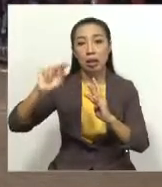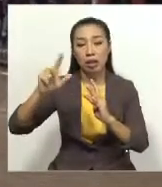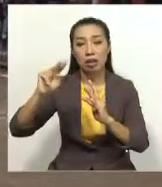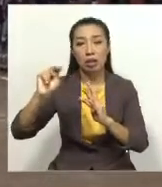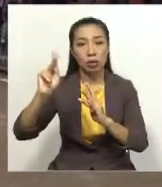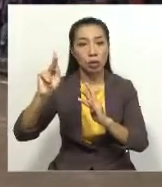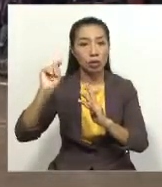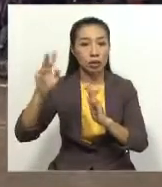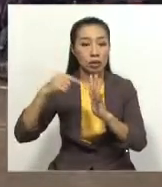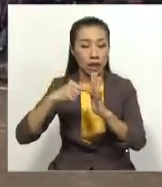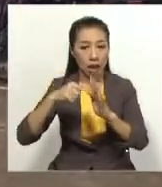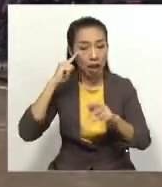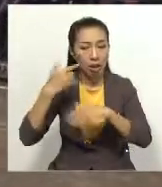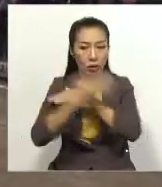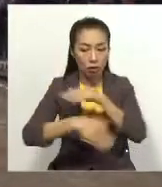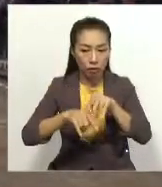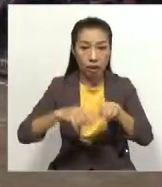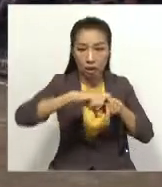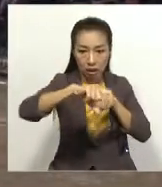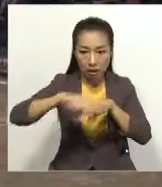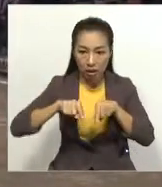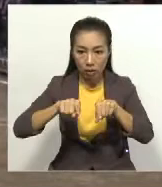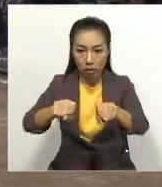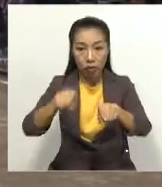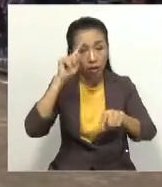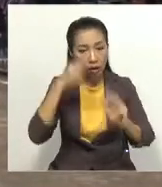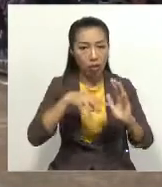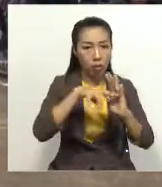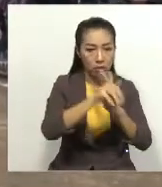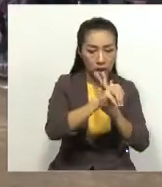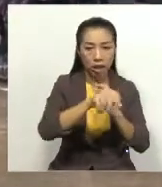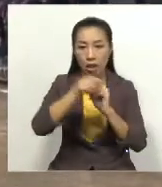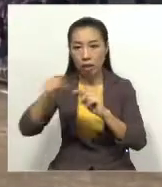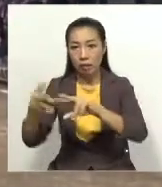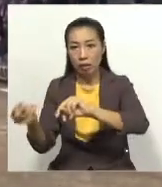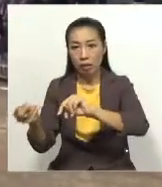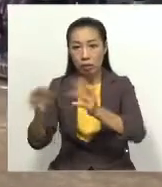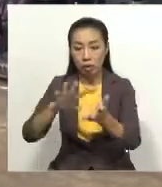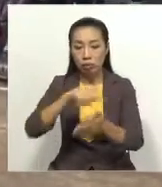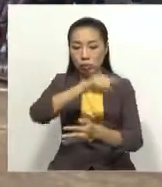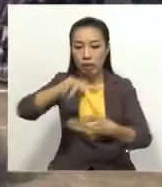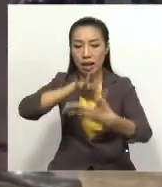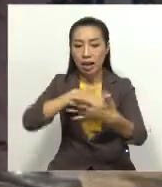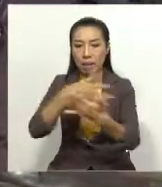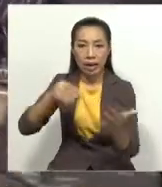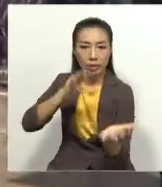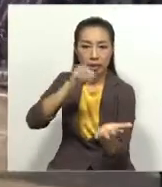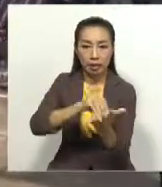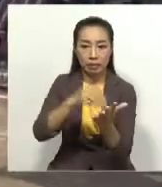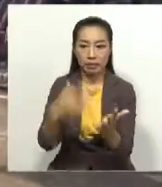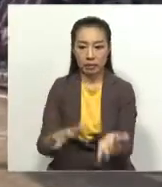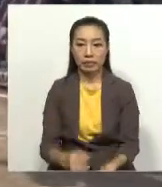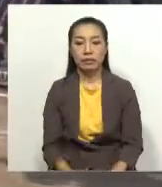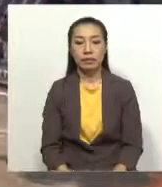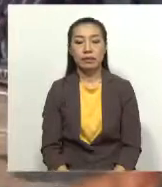เชื่อมโครงการรถไฟทางคู่บ้านไผ่มุกดาหารนครพนมที่บรรจุอยู่ในแผนการดำเนินการแล้ว